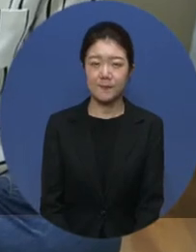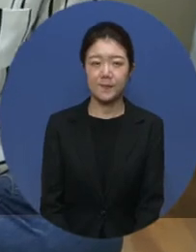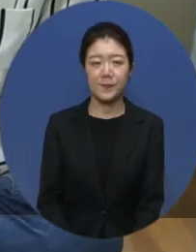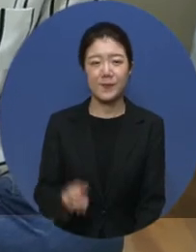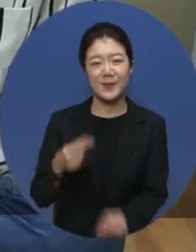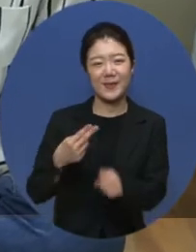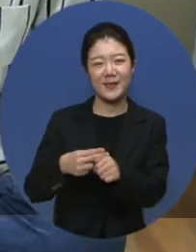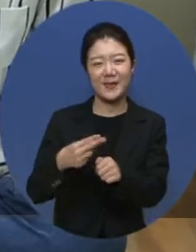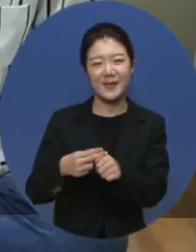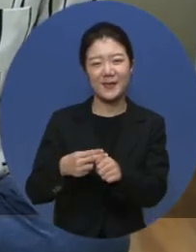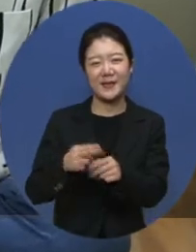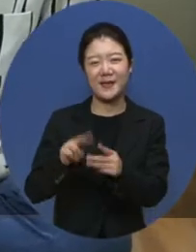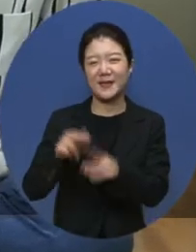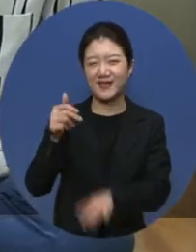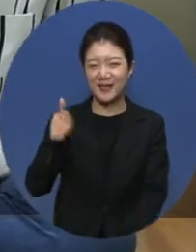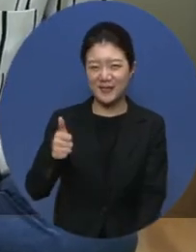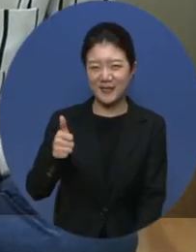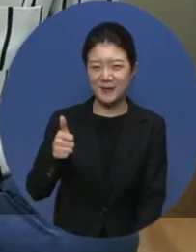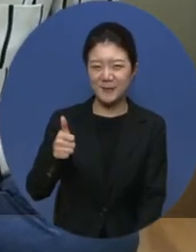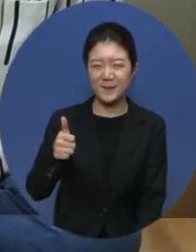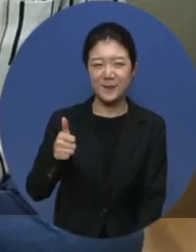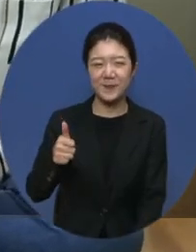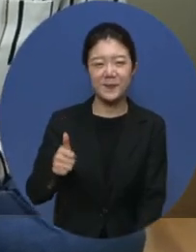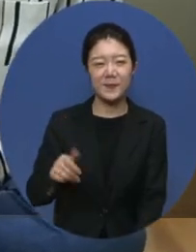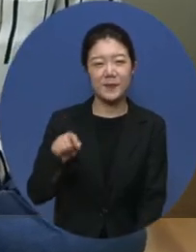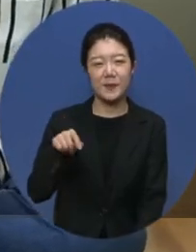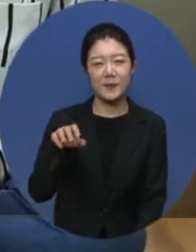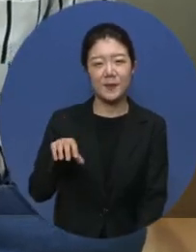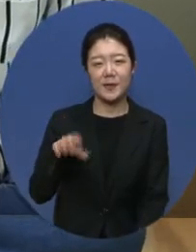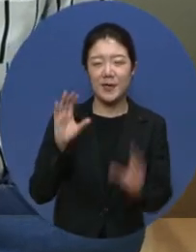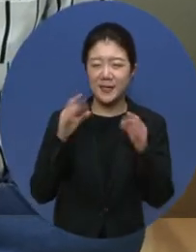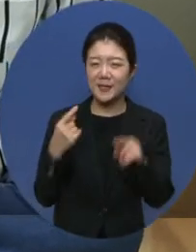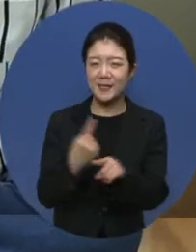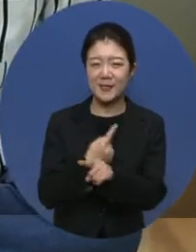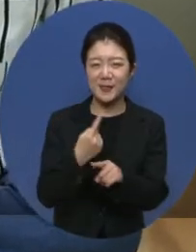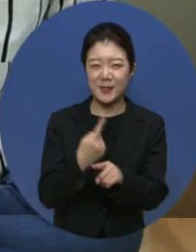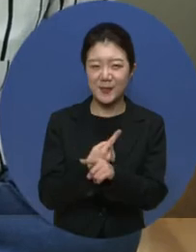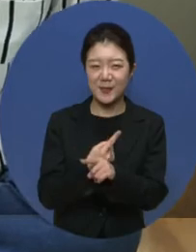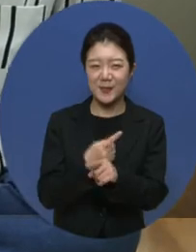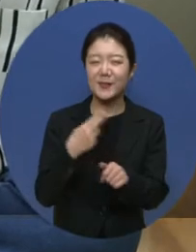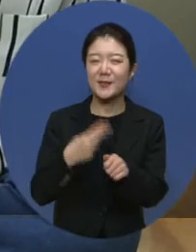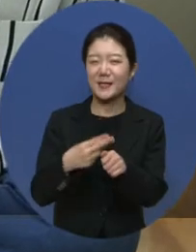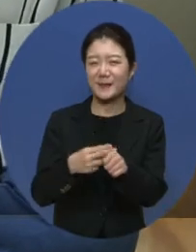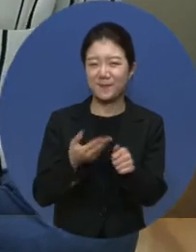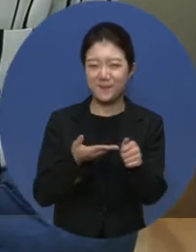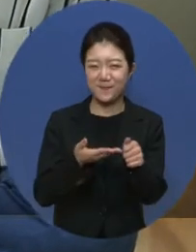옆에 선생님이 이제 여기 센터장님이시고 여기서 아이들 치료해 주시는 치료사